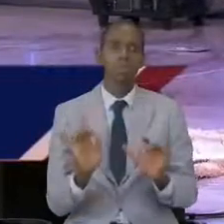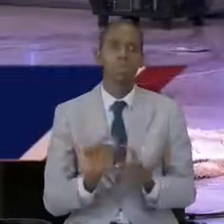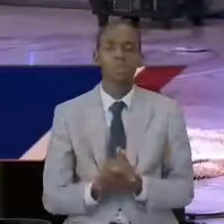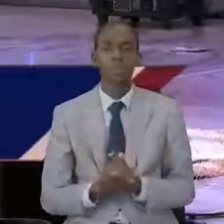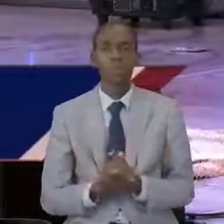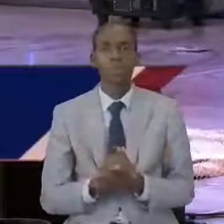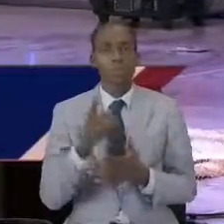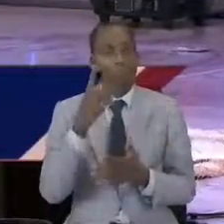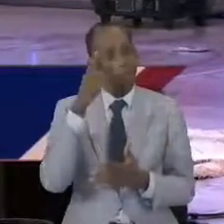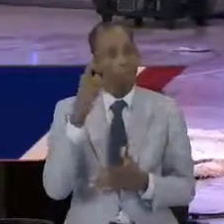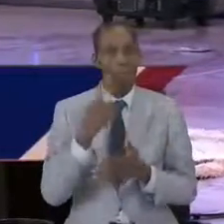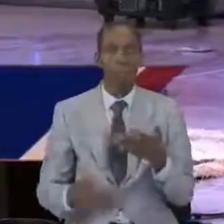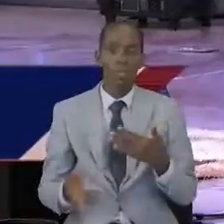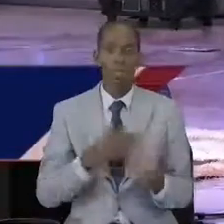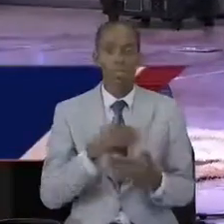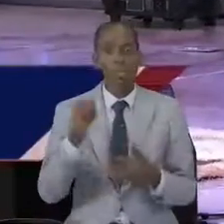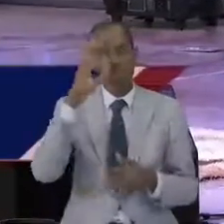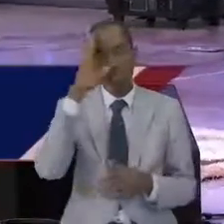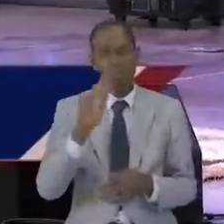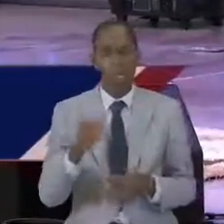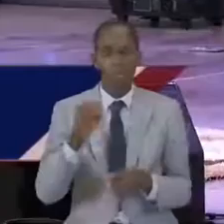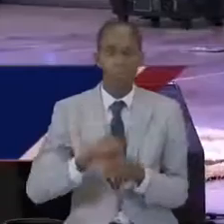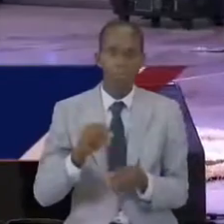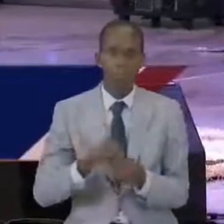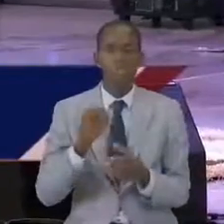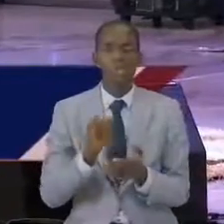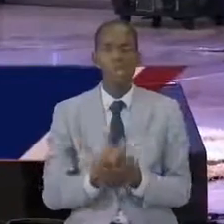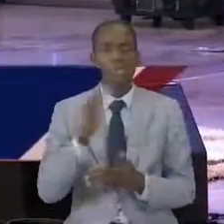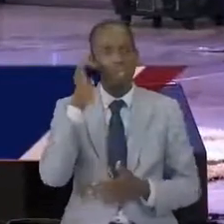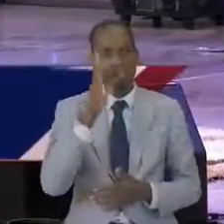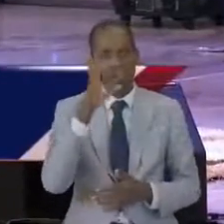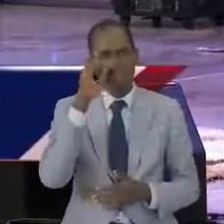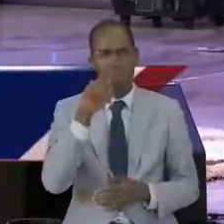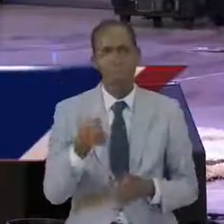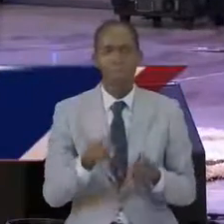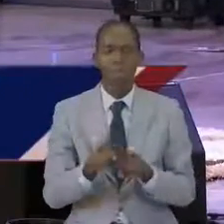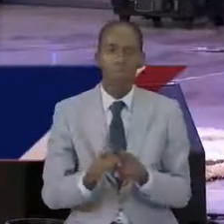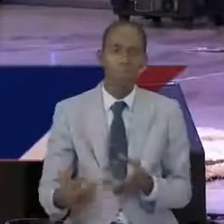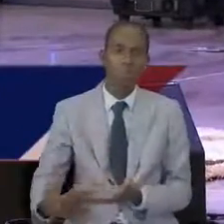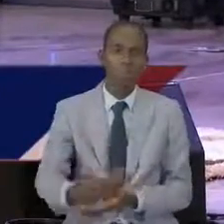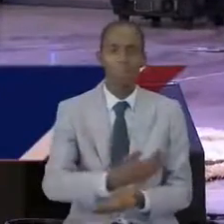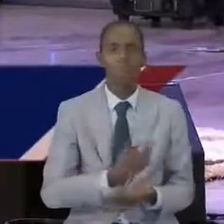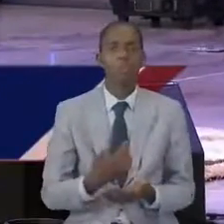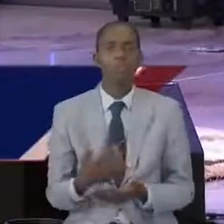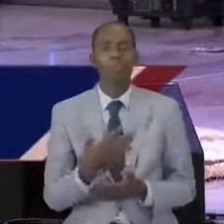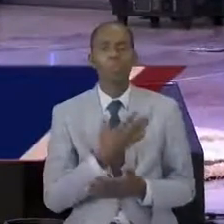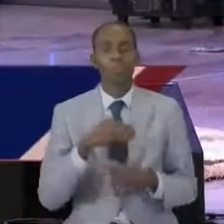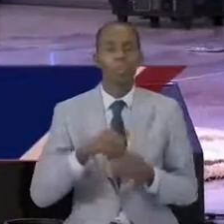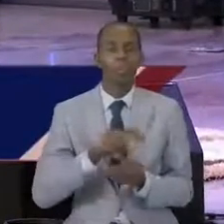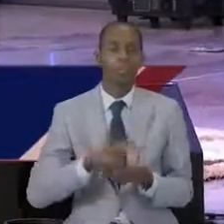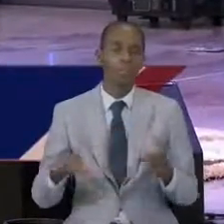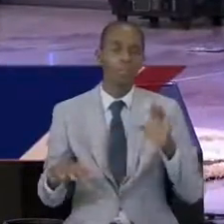ne vous y trompez pas on ne se moque pas de Dieu ce qu'on nomme aura semé et le moissonnera